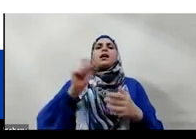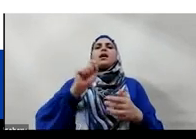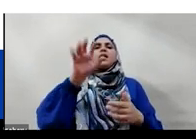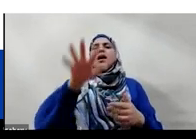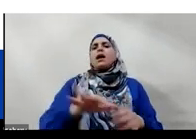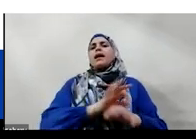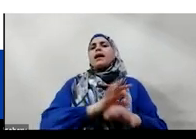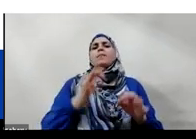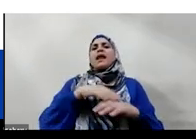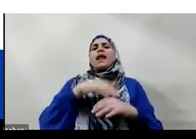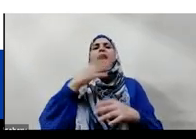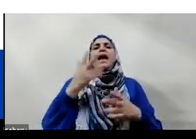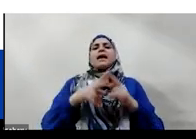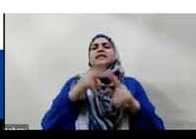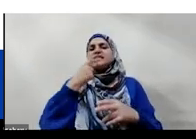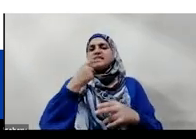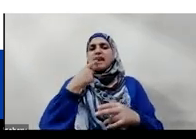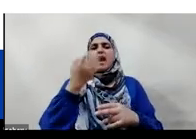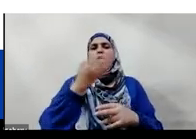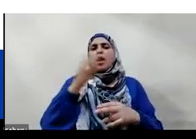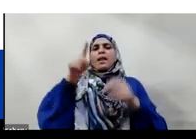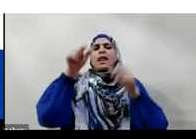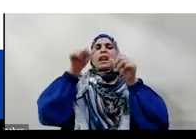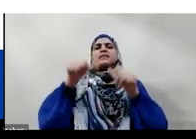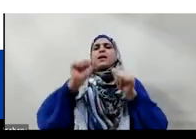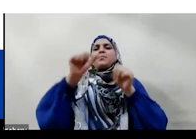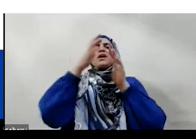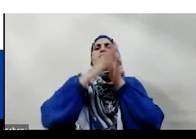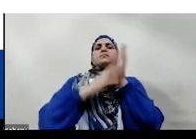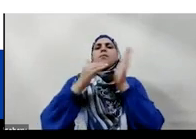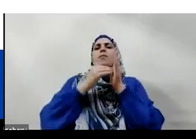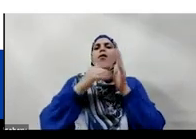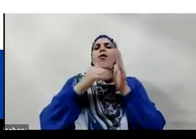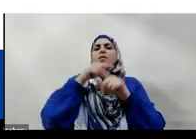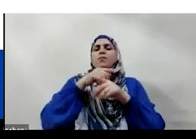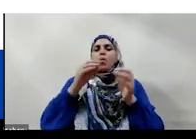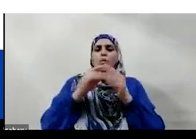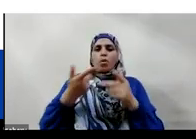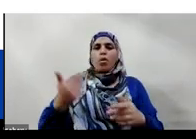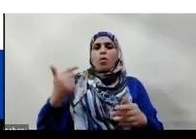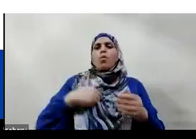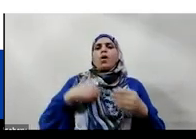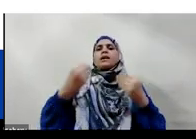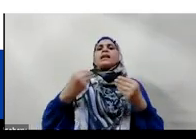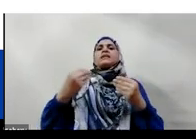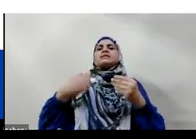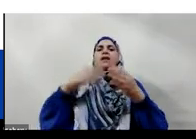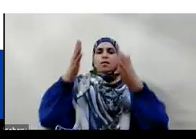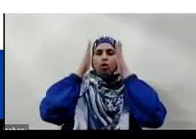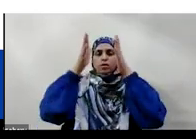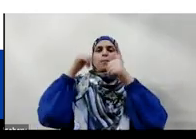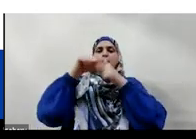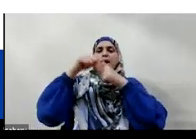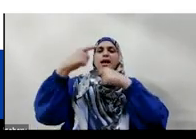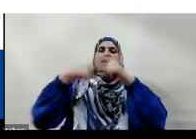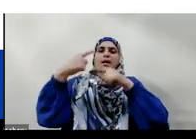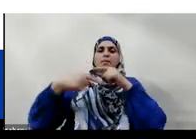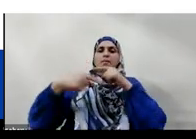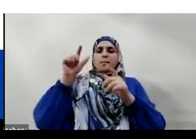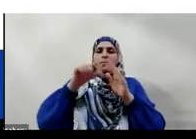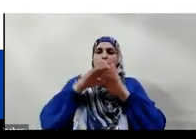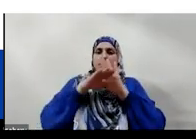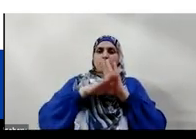سنه، والريزلت او نتيجه الابلكيشن بتاعي كان ايه، وهل انا لسه مهتم ان انا استكمل او اكمل البرنامج في